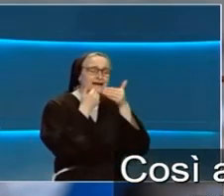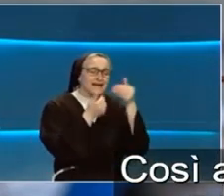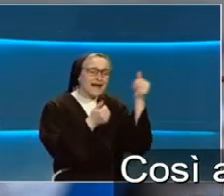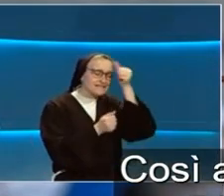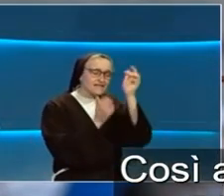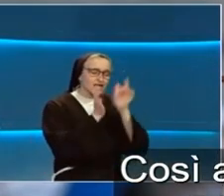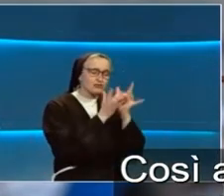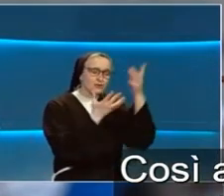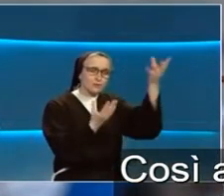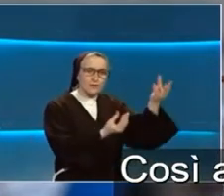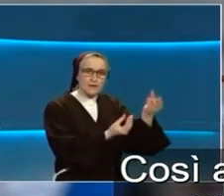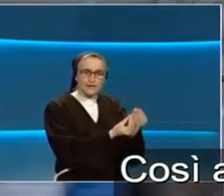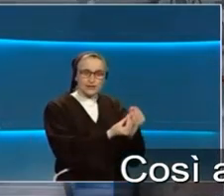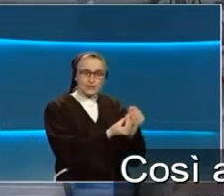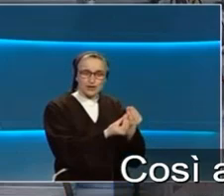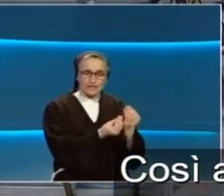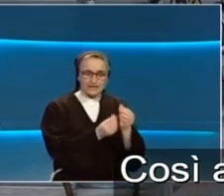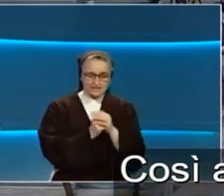Gesù.